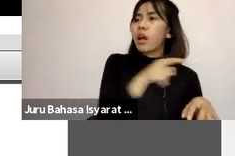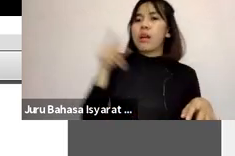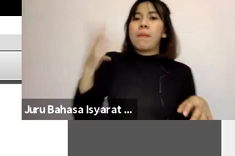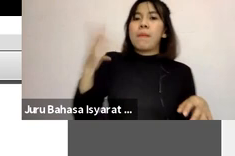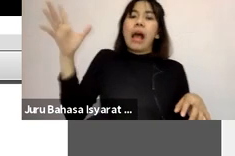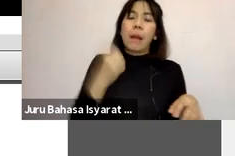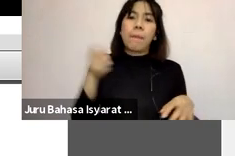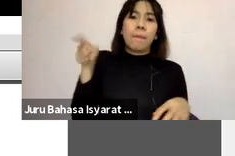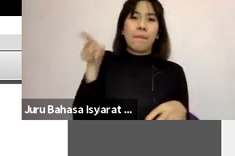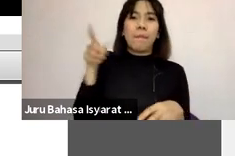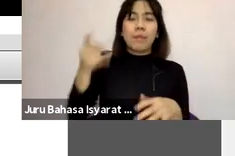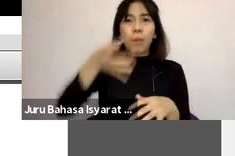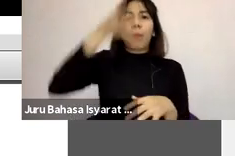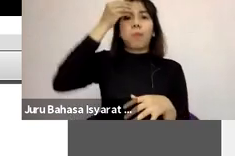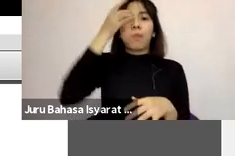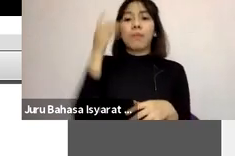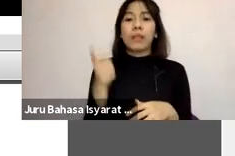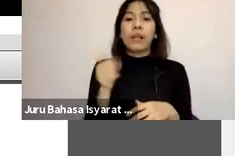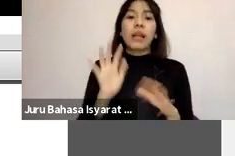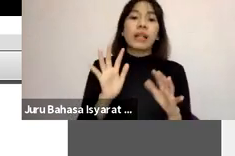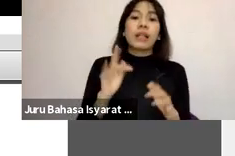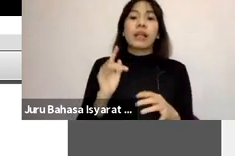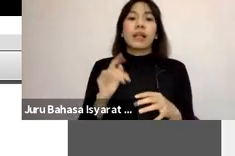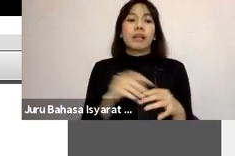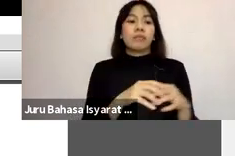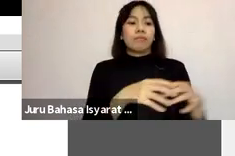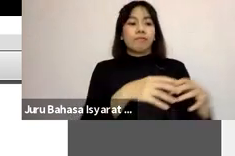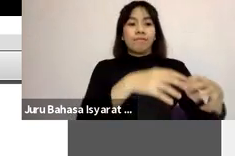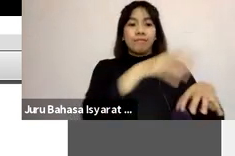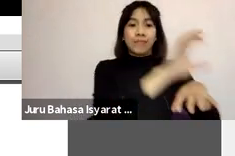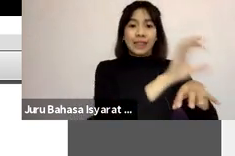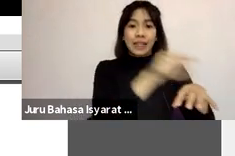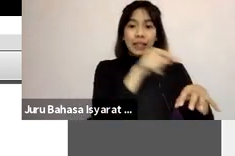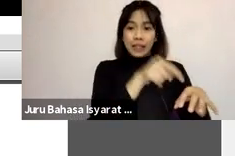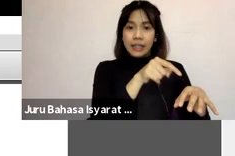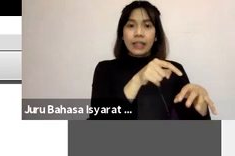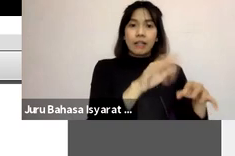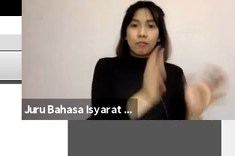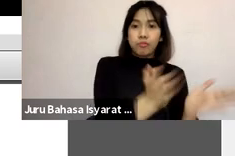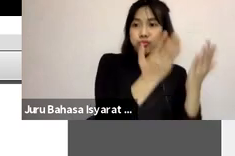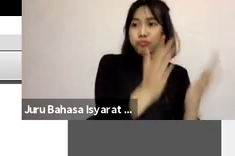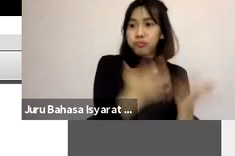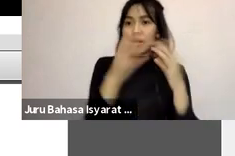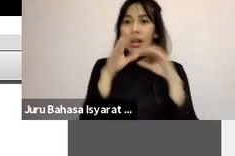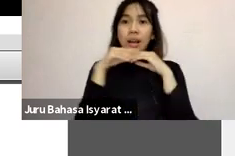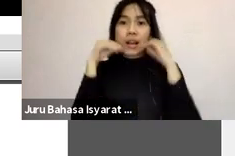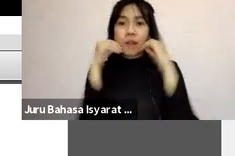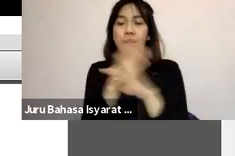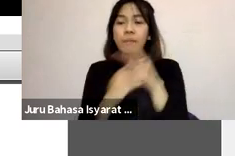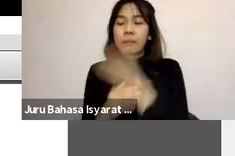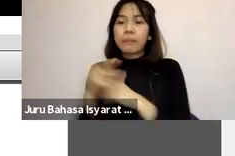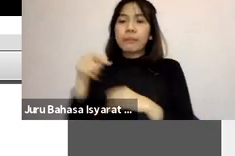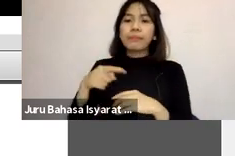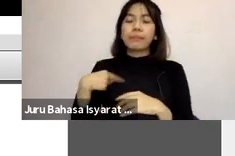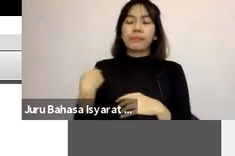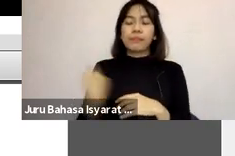Bantul nanti yang difasilitasi oleh komunikasi komite Meskipun tidak menutup kemungkinan ke